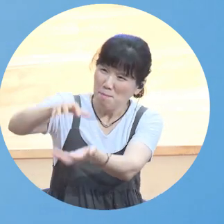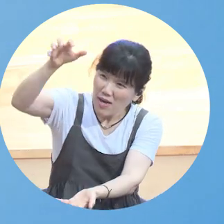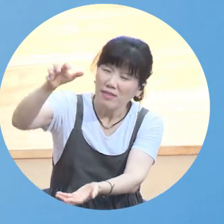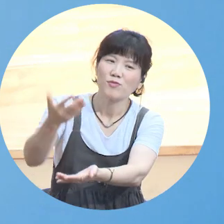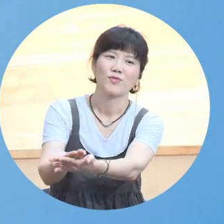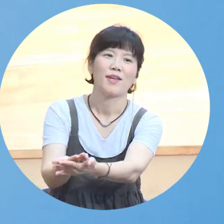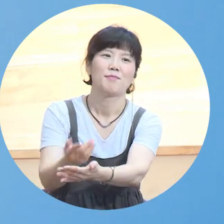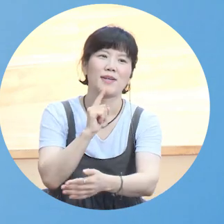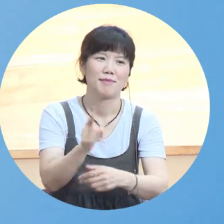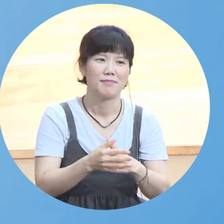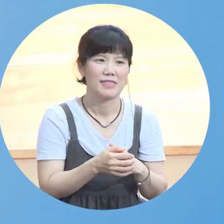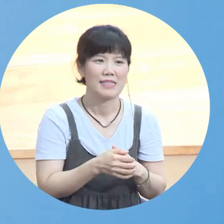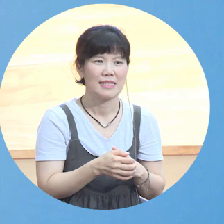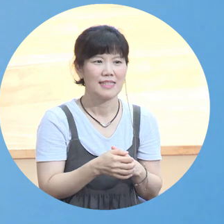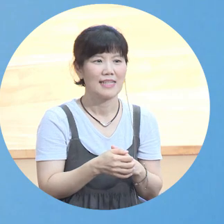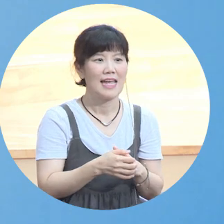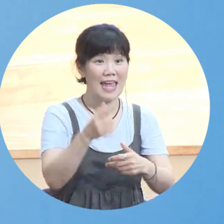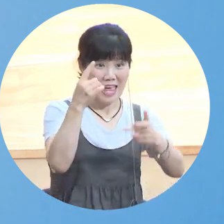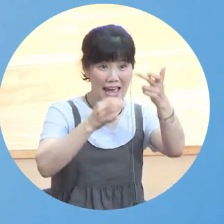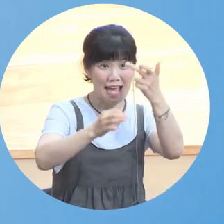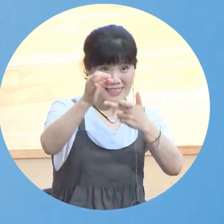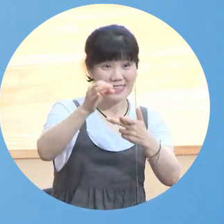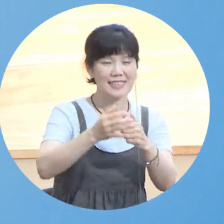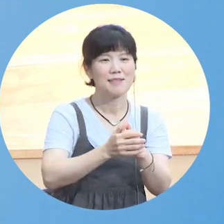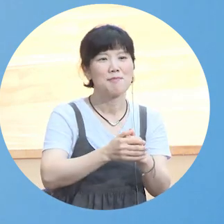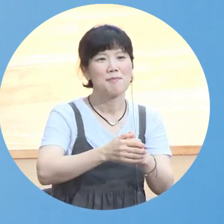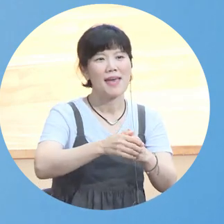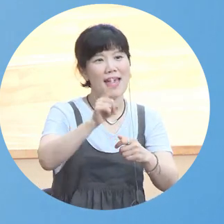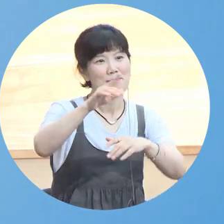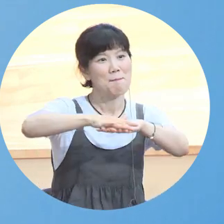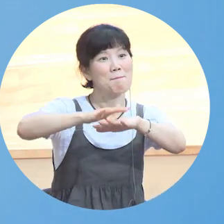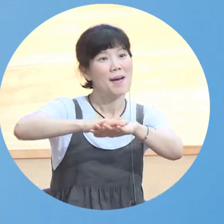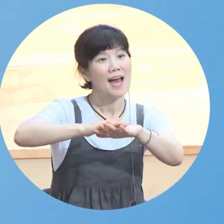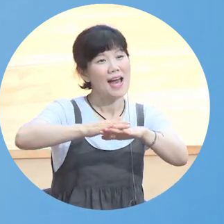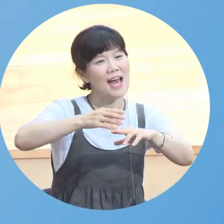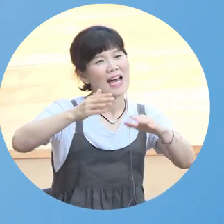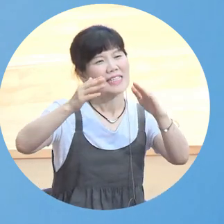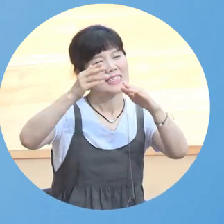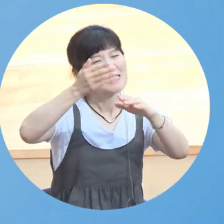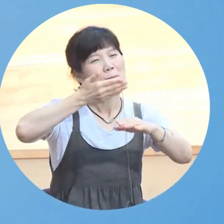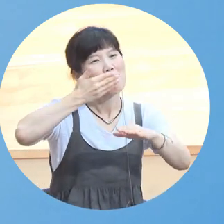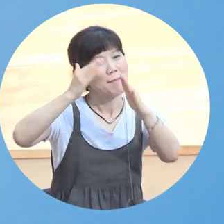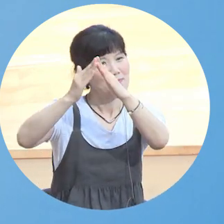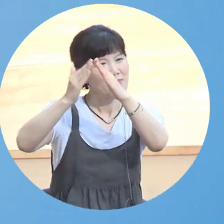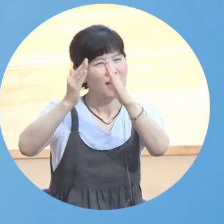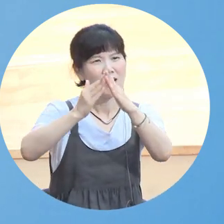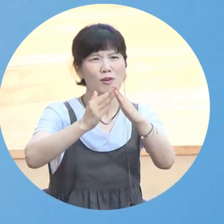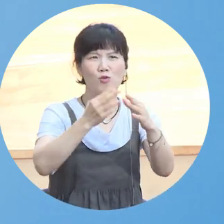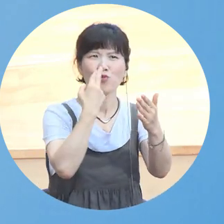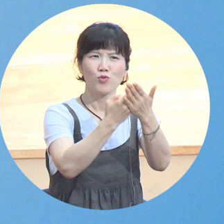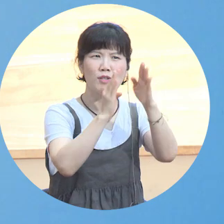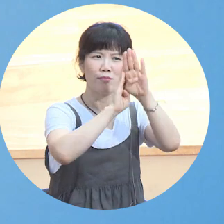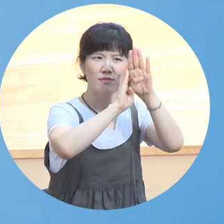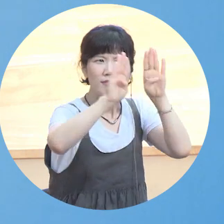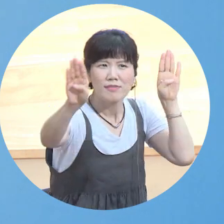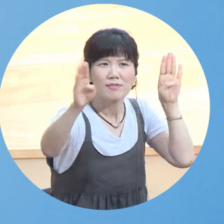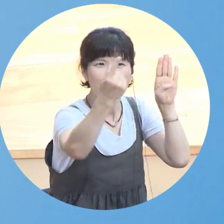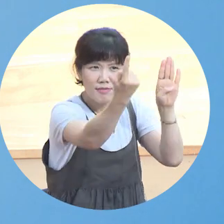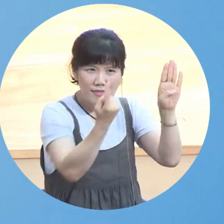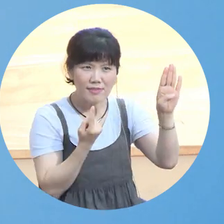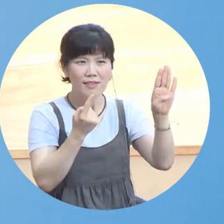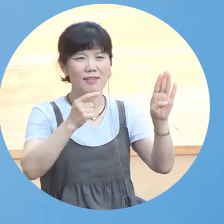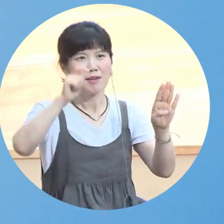아침 됩니다 함바식당 유리문을 밀고 들어서는 나 거 분산 이들 모자를 벗으니 머리에서 김이